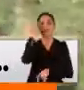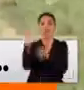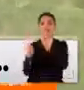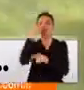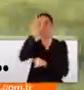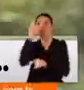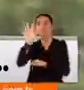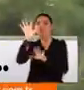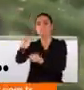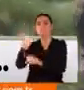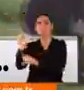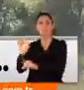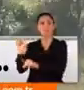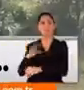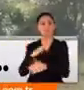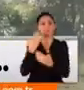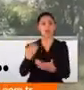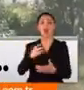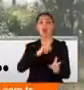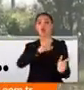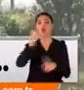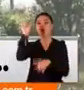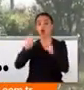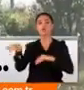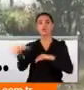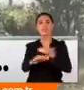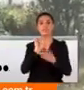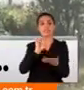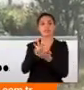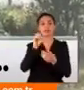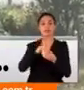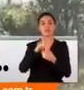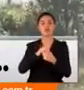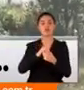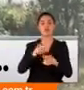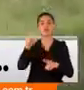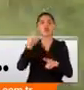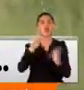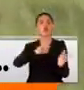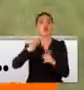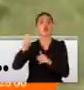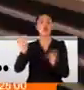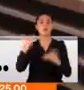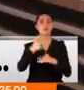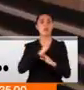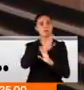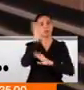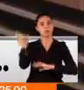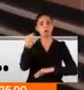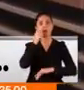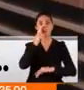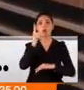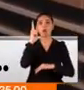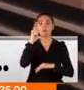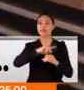tek yakaladı. Buraya doğru geçin, hepsi oraya gitti. Göçmenler sınır dışı edilmek üzere göç idaresine götürüldü. Bolu çok